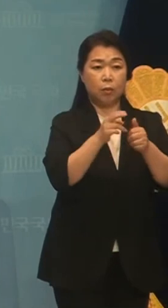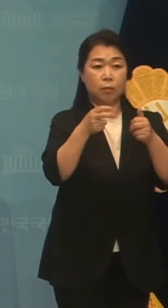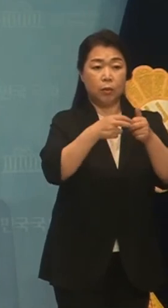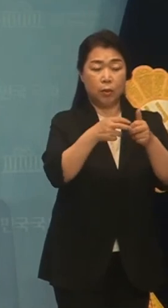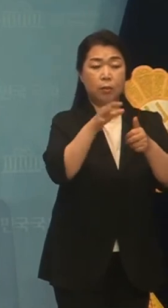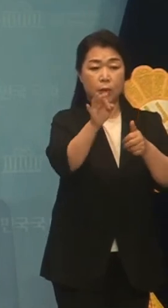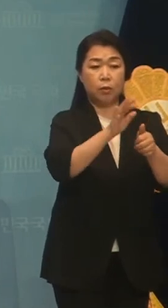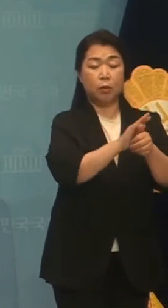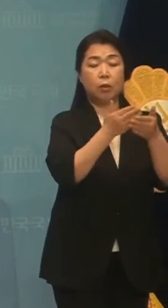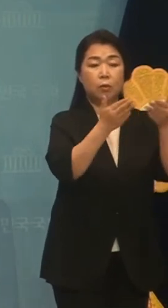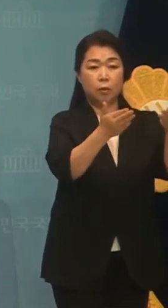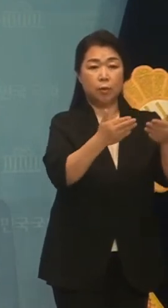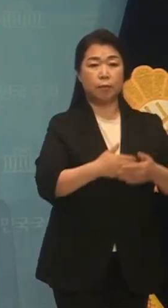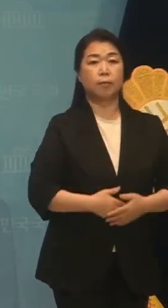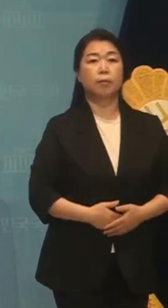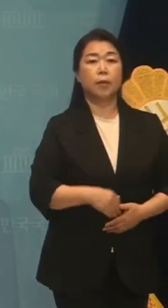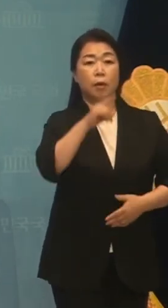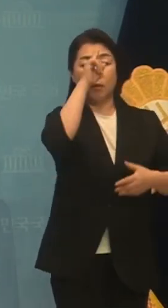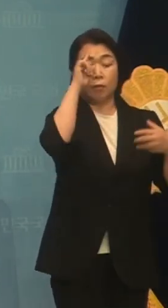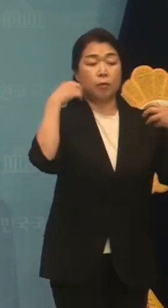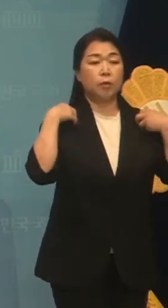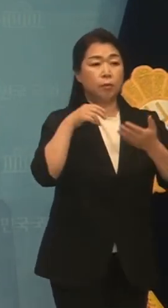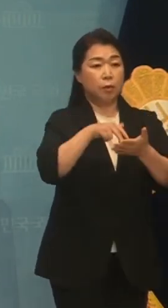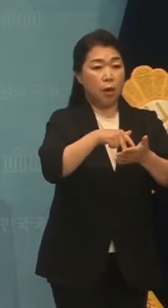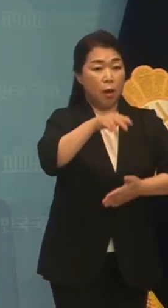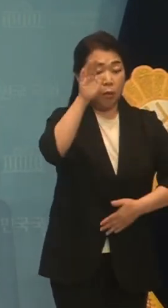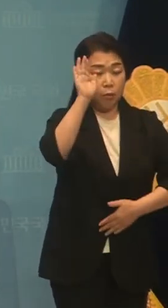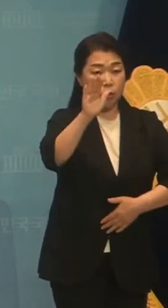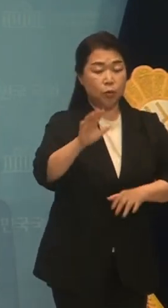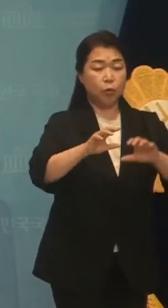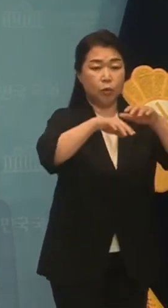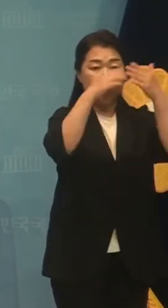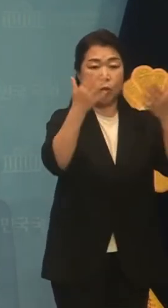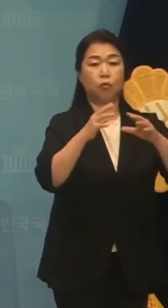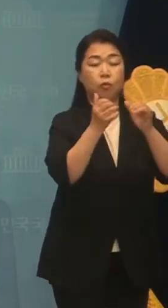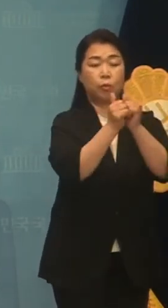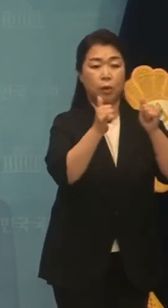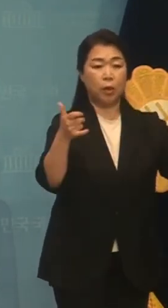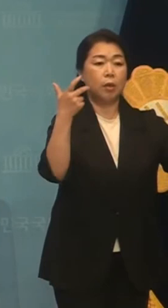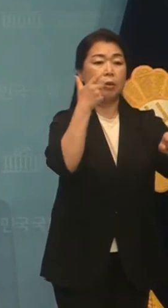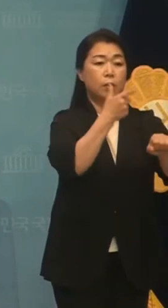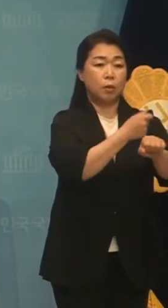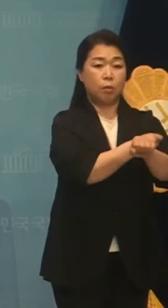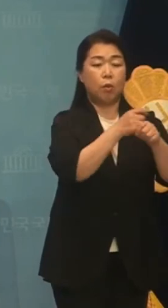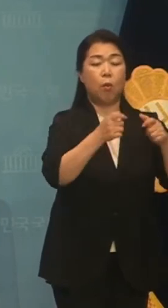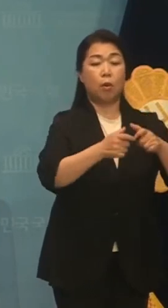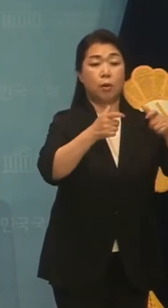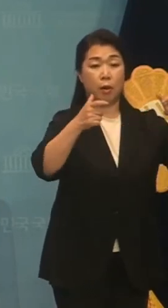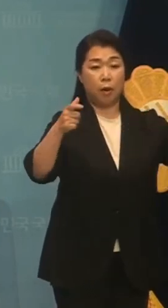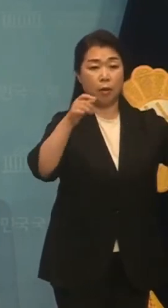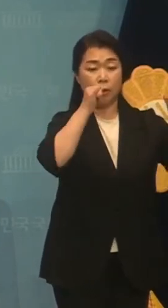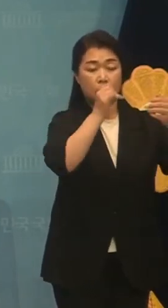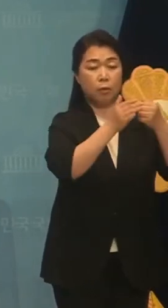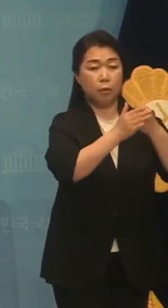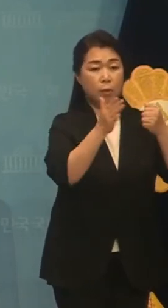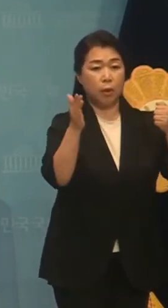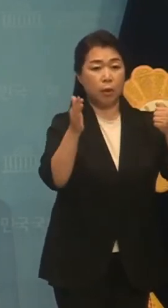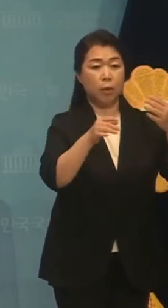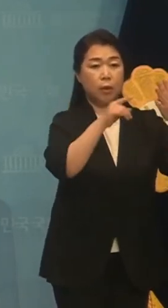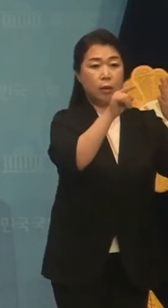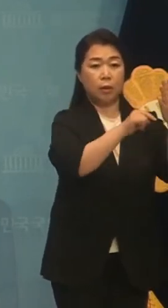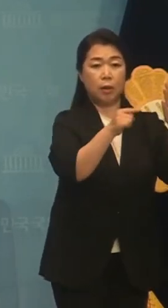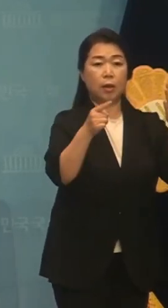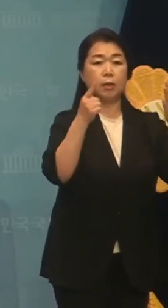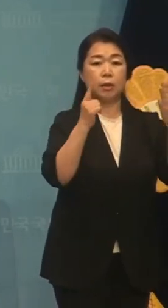의미입니다. 정부는 앞으로 전국민 접종이 확대되는 목전에서